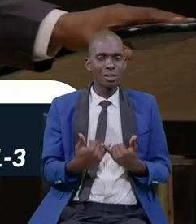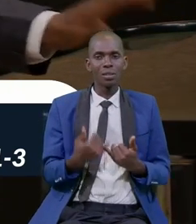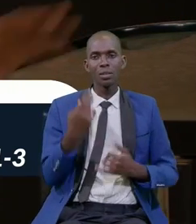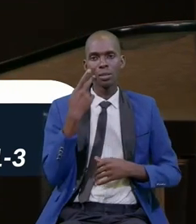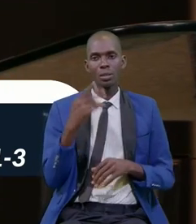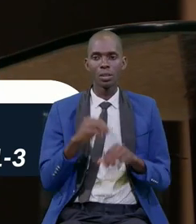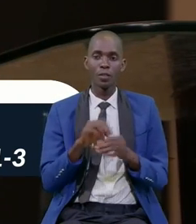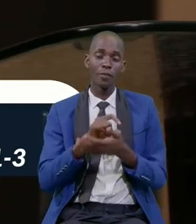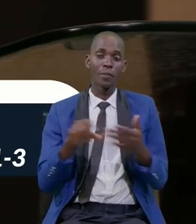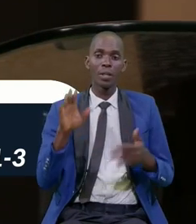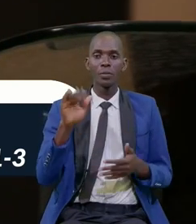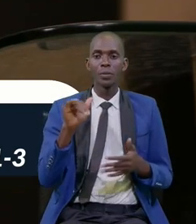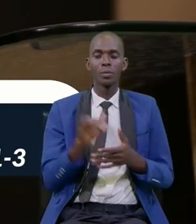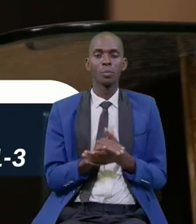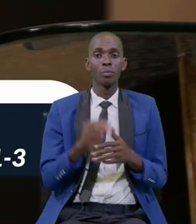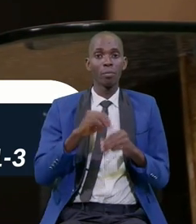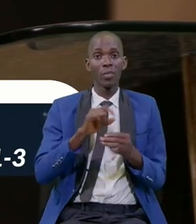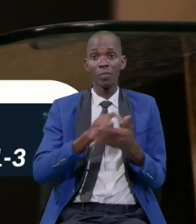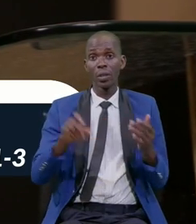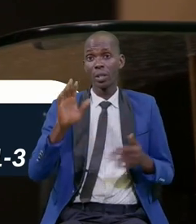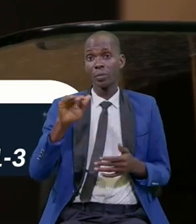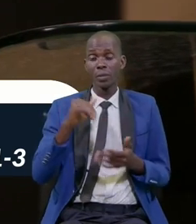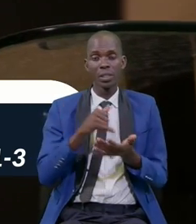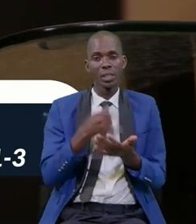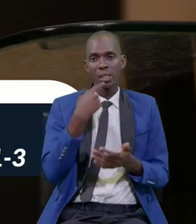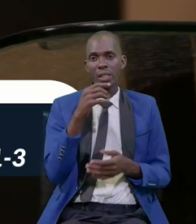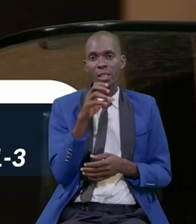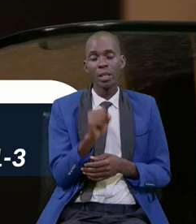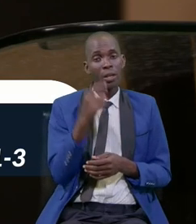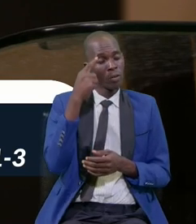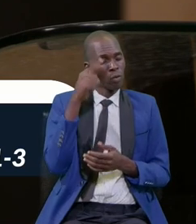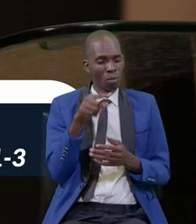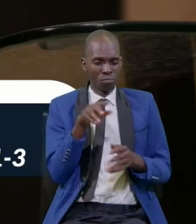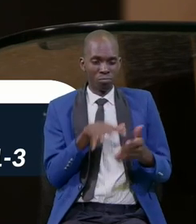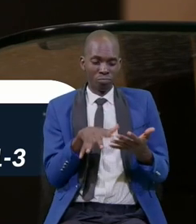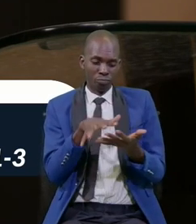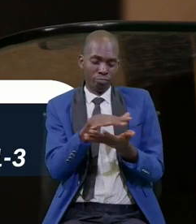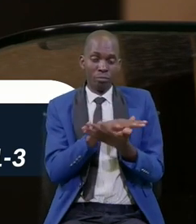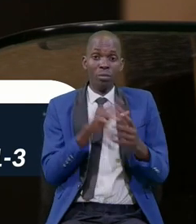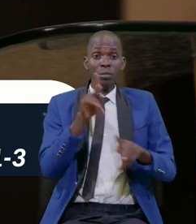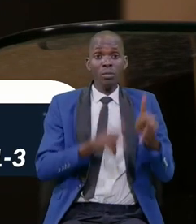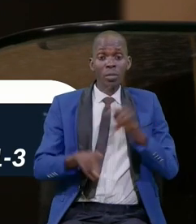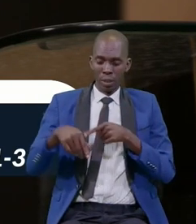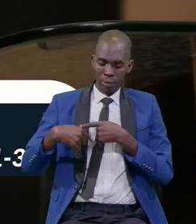Le verset 15 dit, « Car le cœur